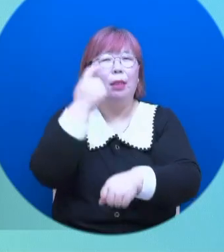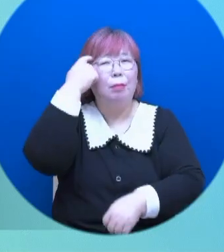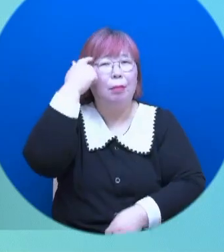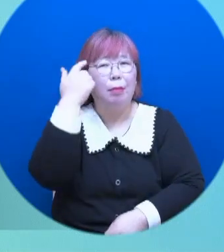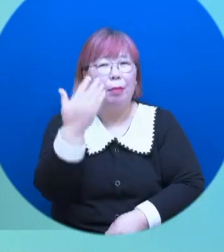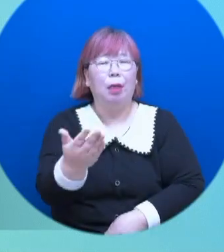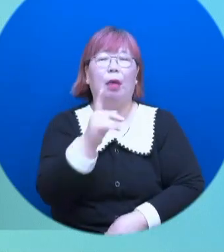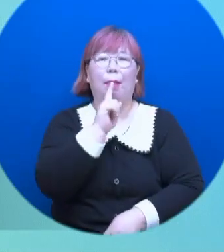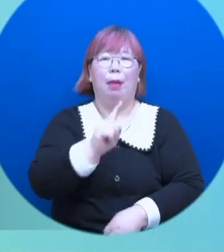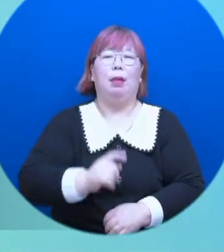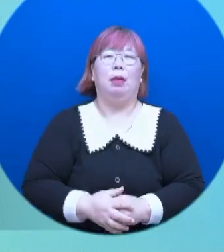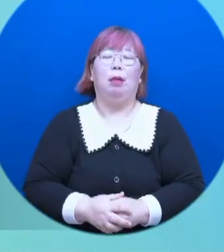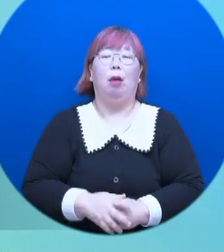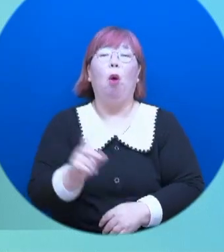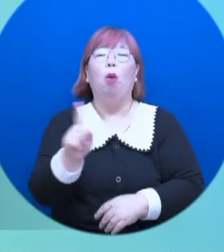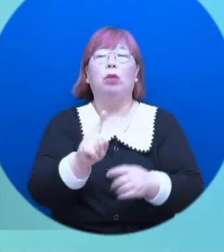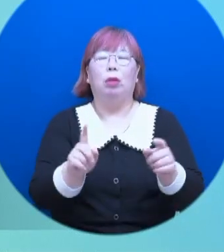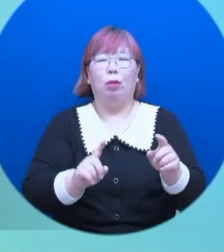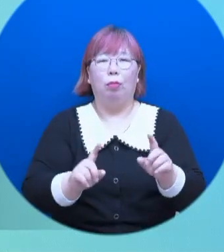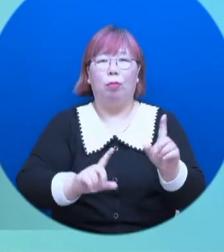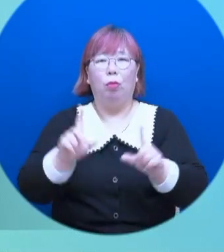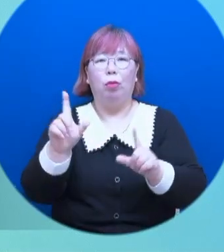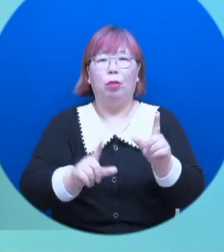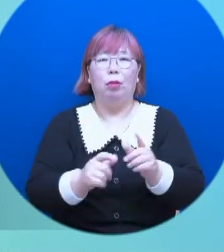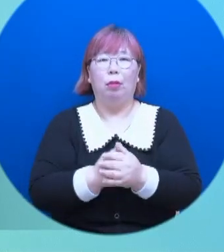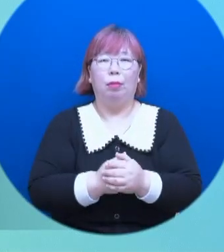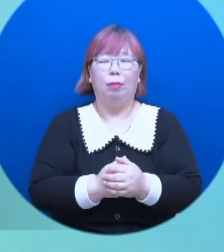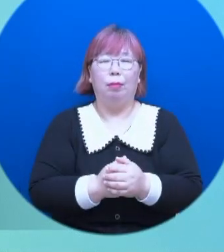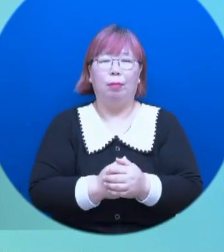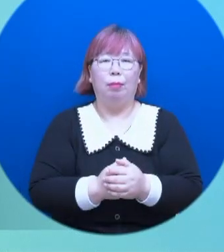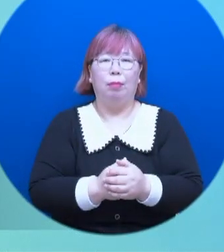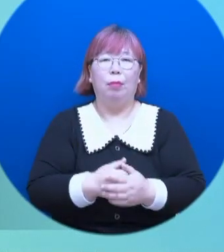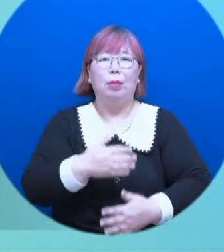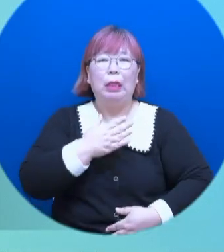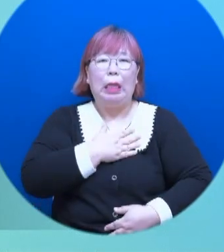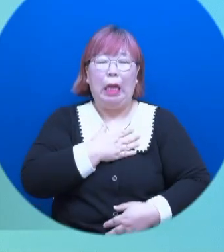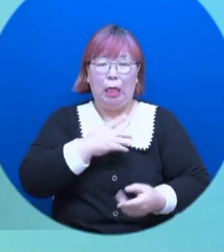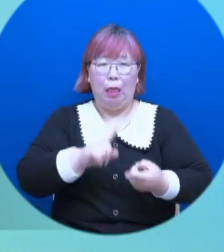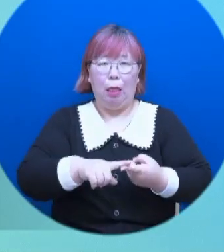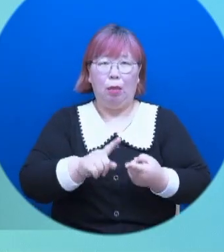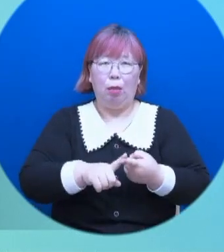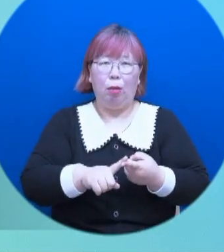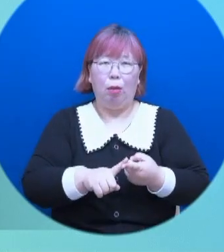말씀하시나이까 하니. 어떤 모습이죠? 자신을 한없이